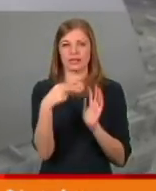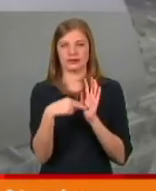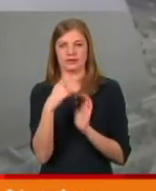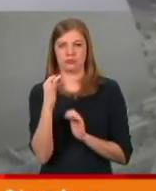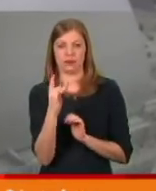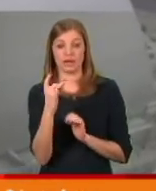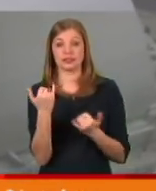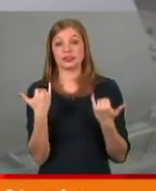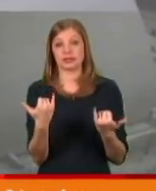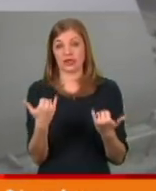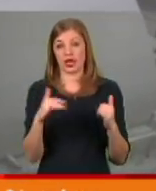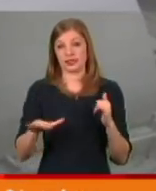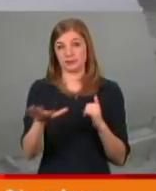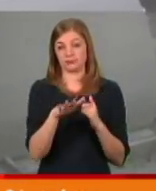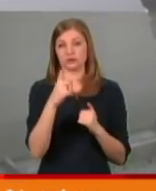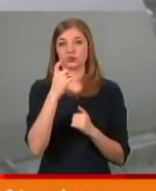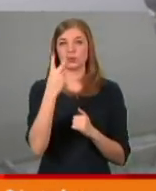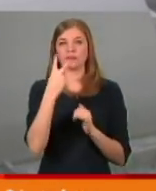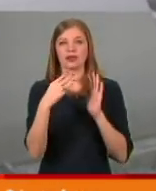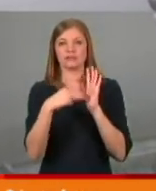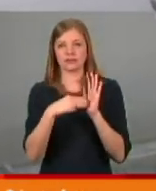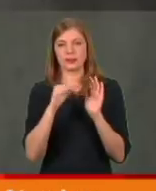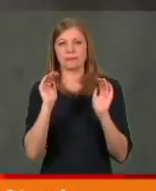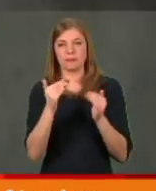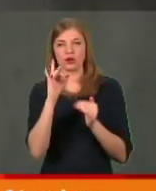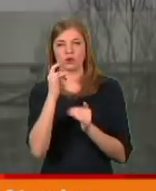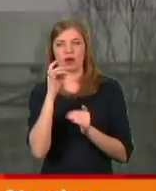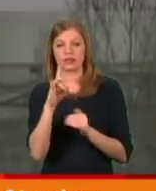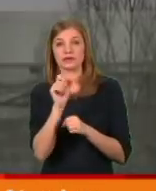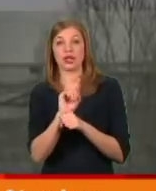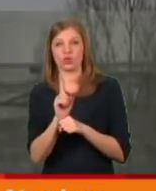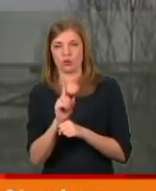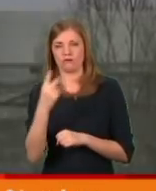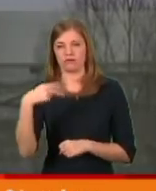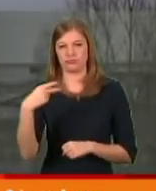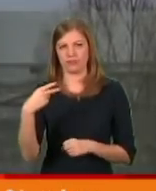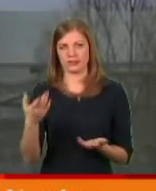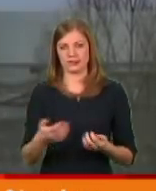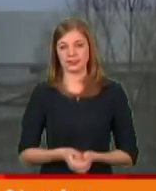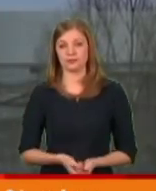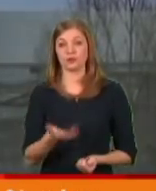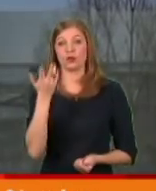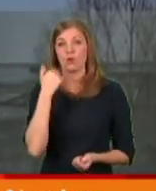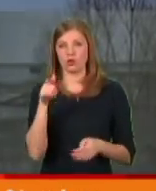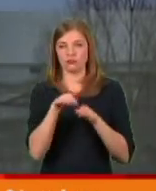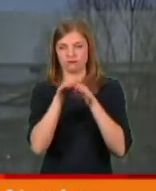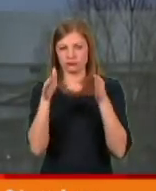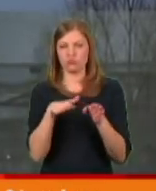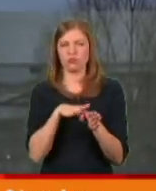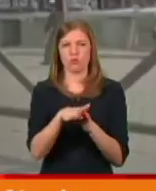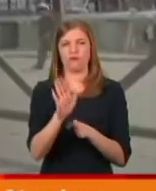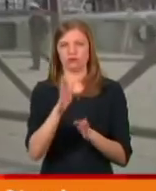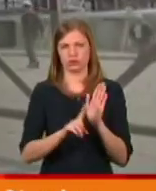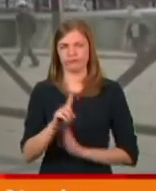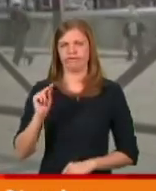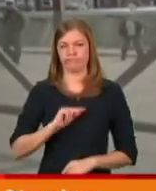разів. І нині він тут 128 мікрорентгенів за норми у 20. Коли арка повністю буде